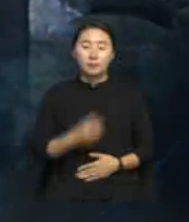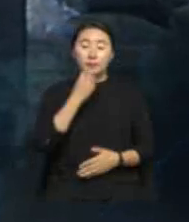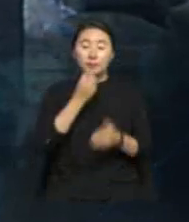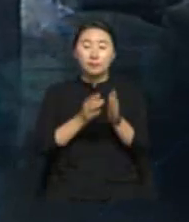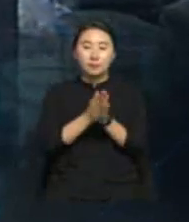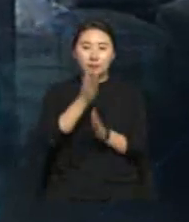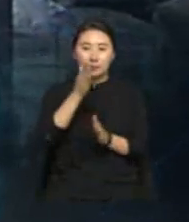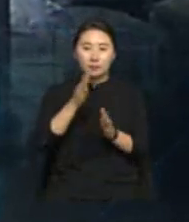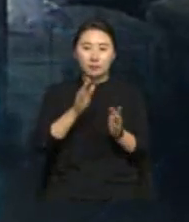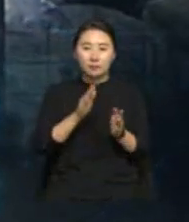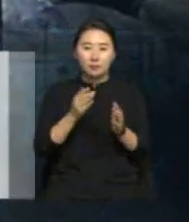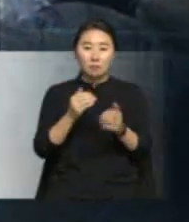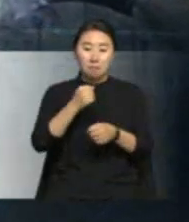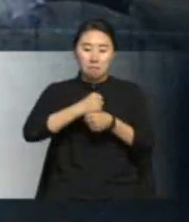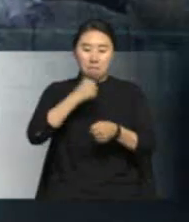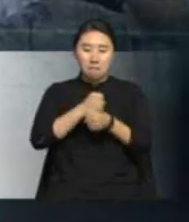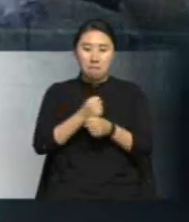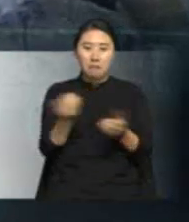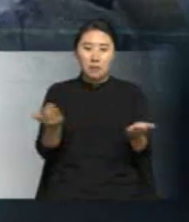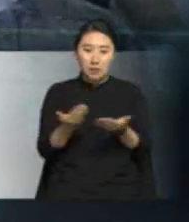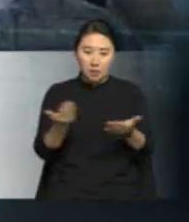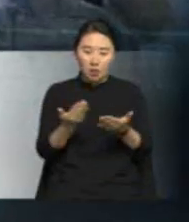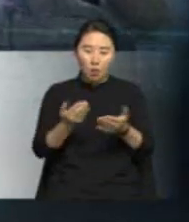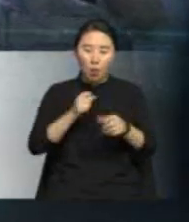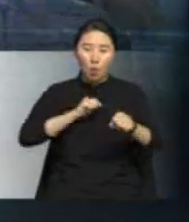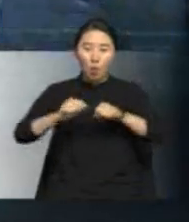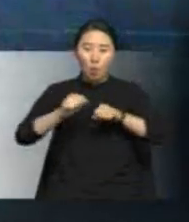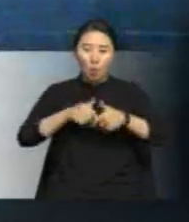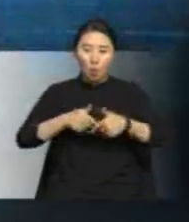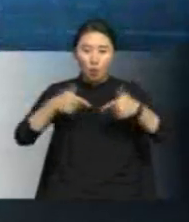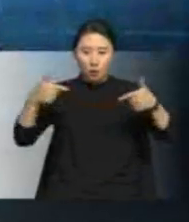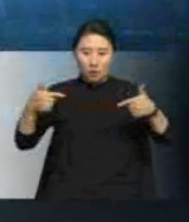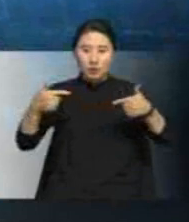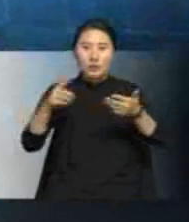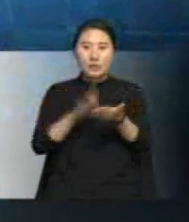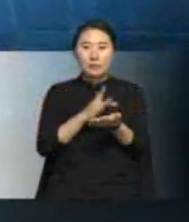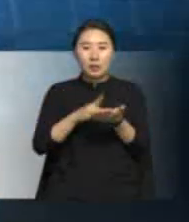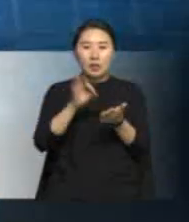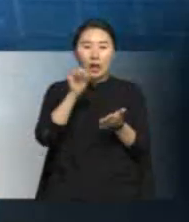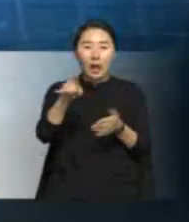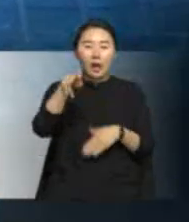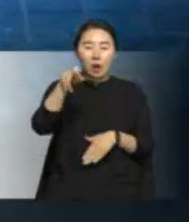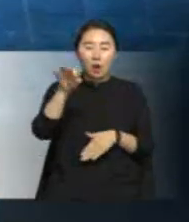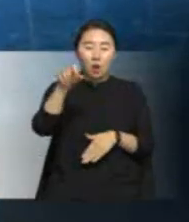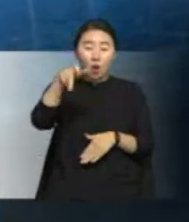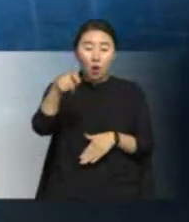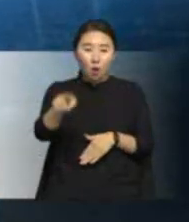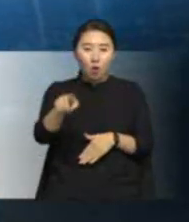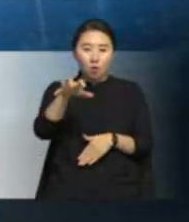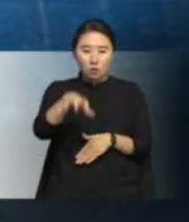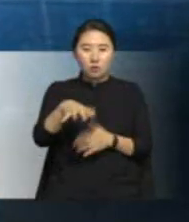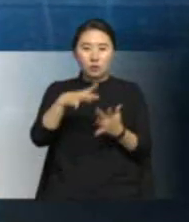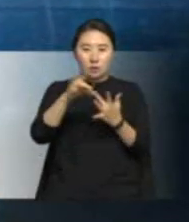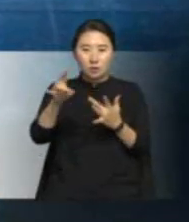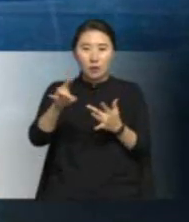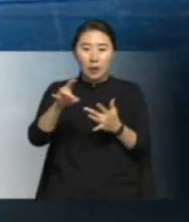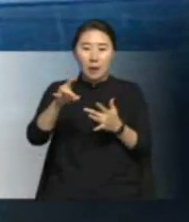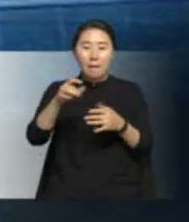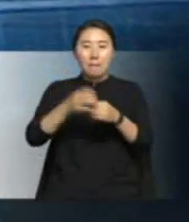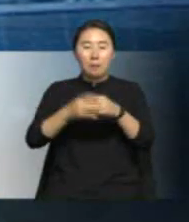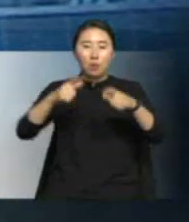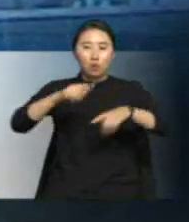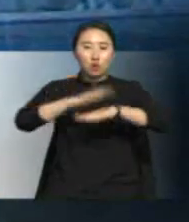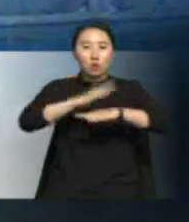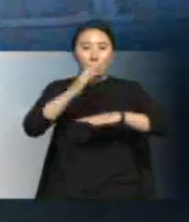서울시가 도심 제조업을 활성화 하겠다며 진행하고 있는 스마트 앵커 지역 선적 지난 4월 마포구는 출판 인쇄